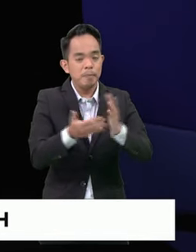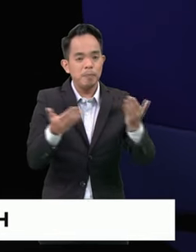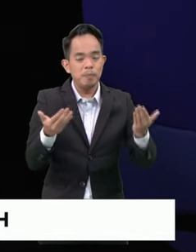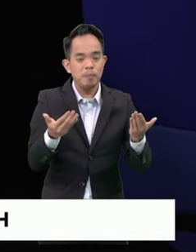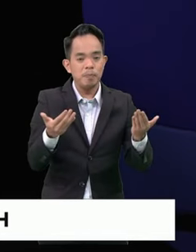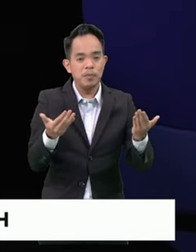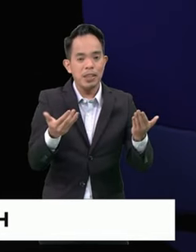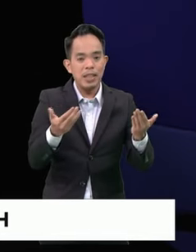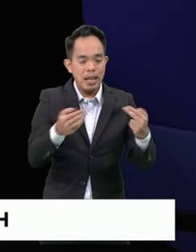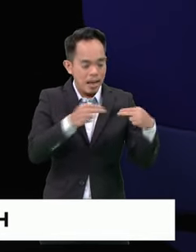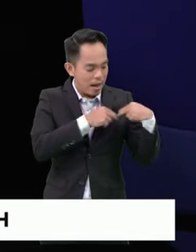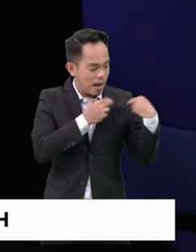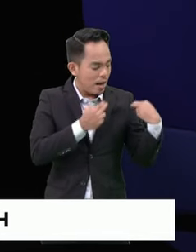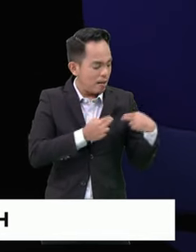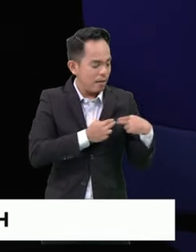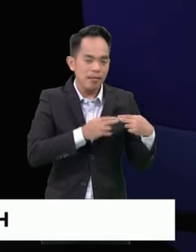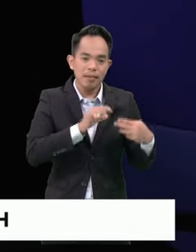hati saya